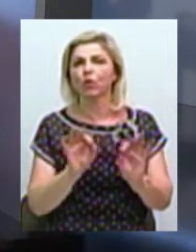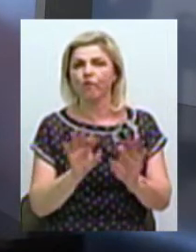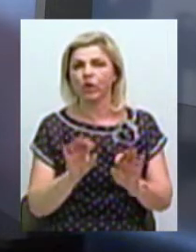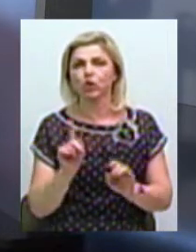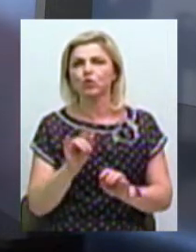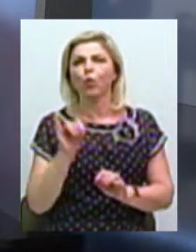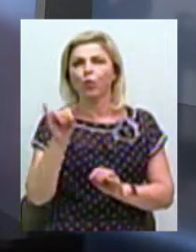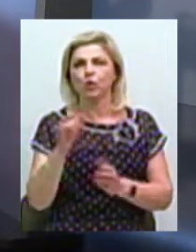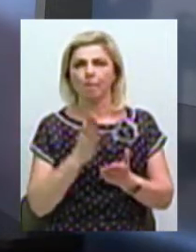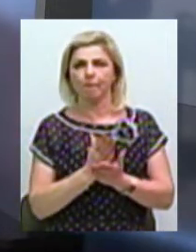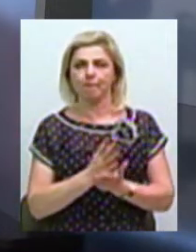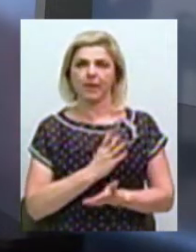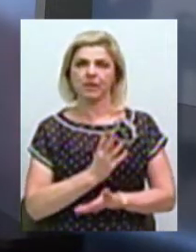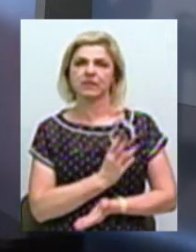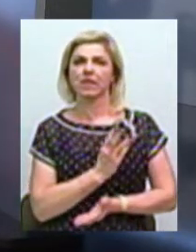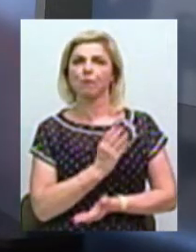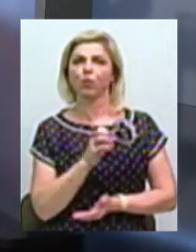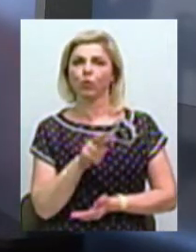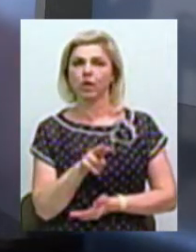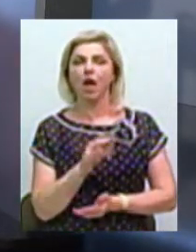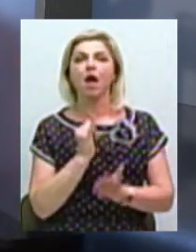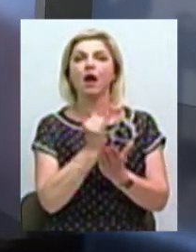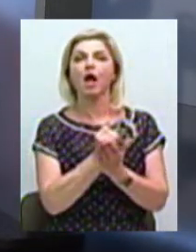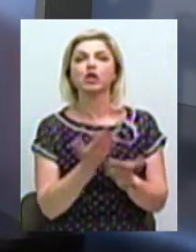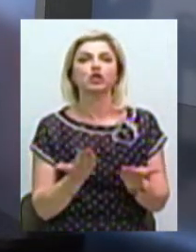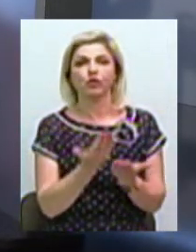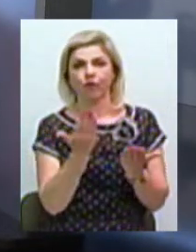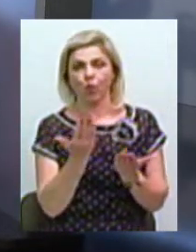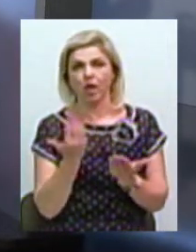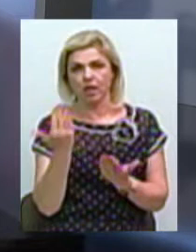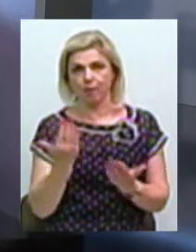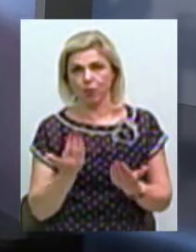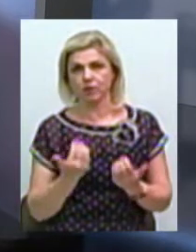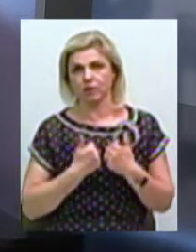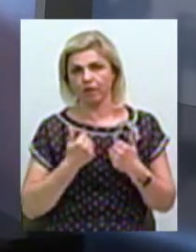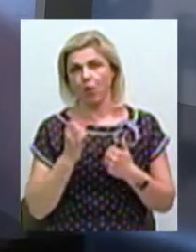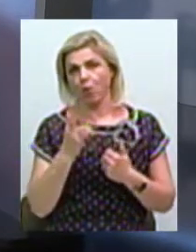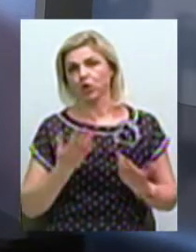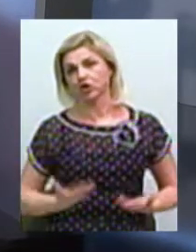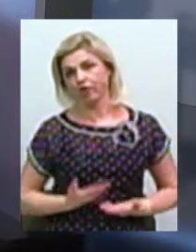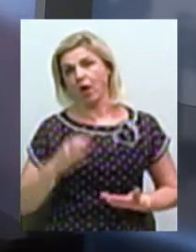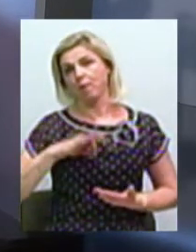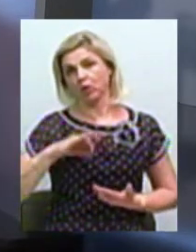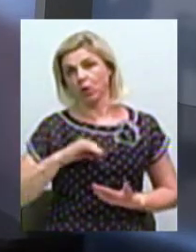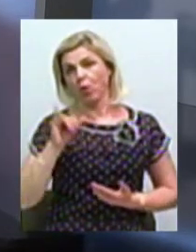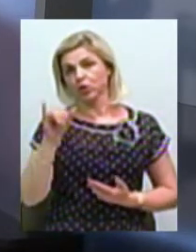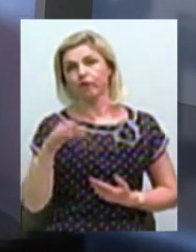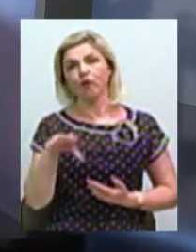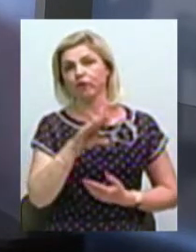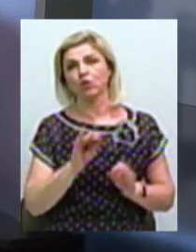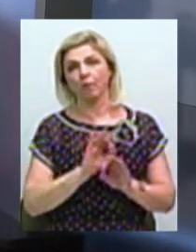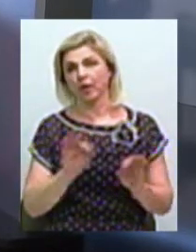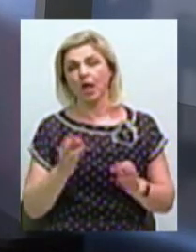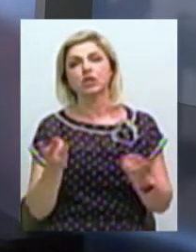у нього був стимул, ради чого йому вот как бы он живёт, да, в употреблении, у него всё прекрасно. Зачем